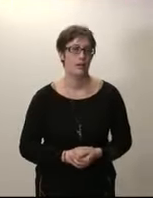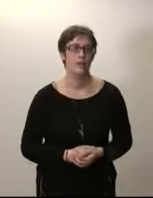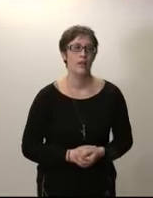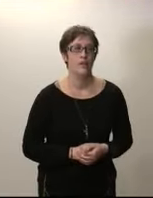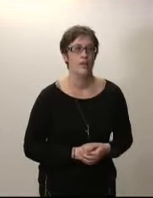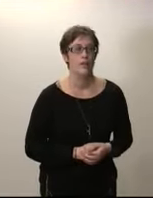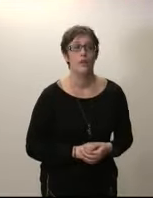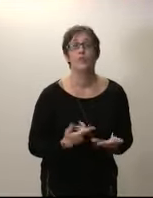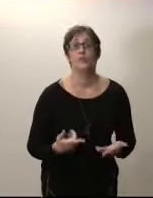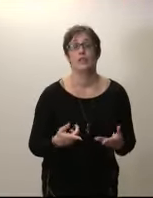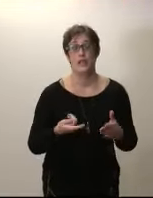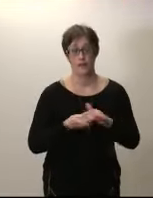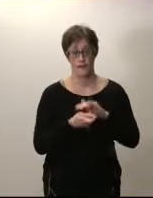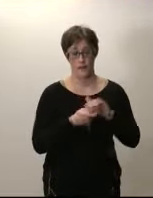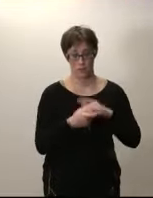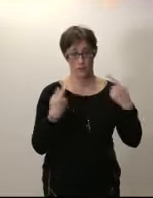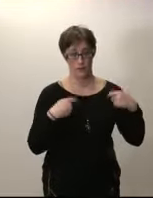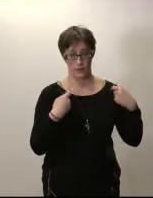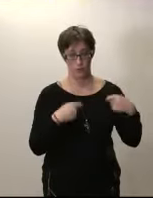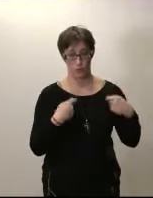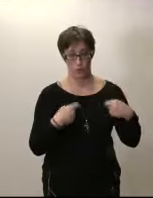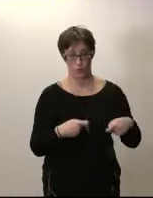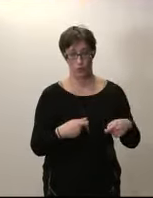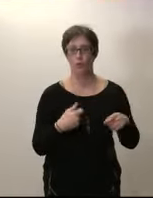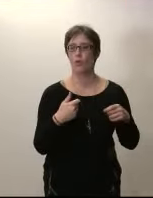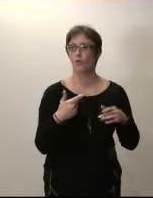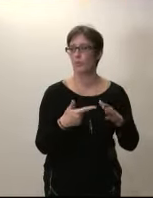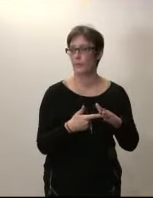Les dépenses d'investissement étaient de 16 millions en